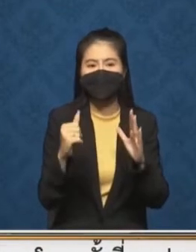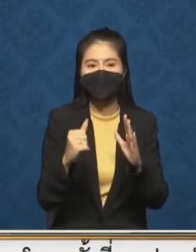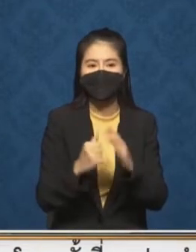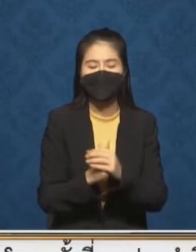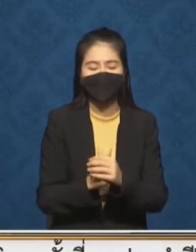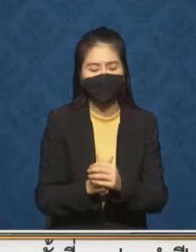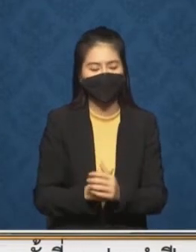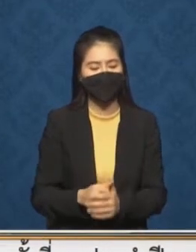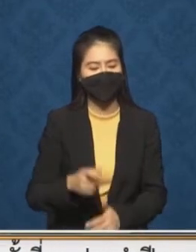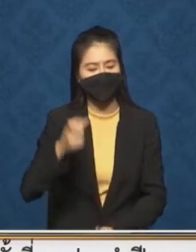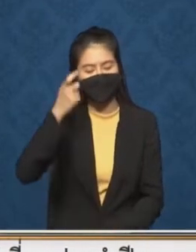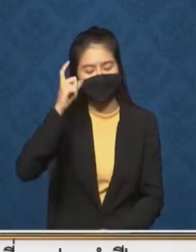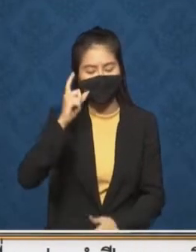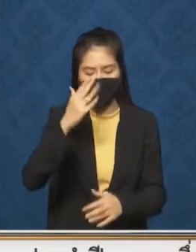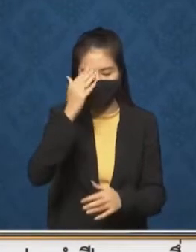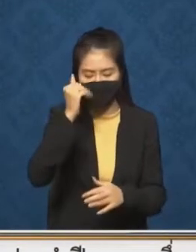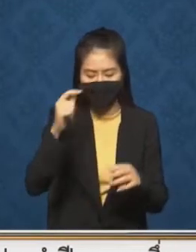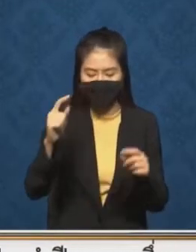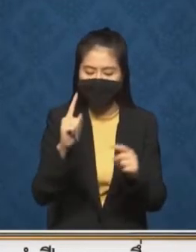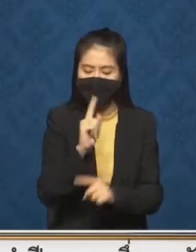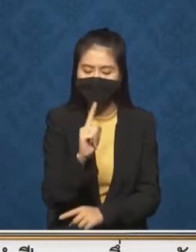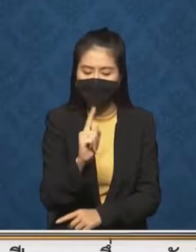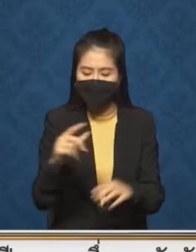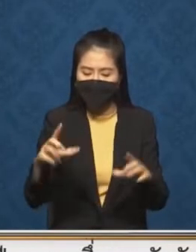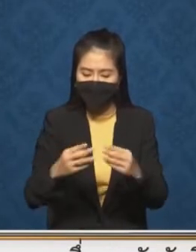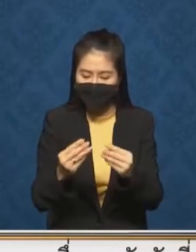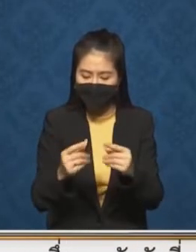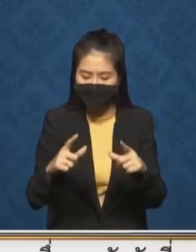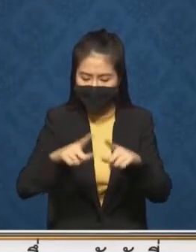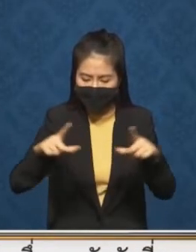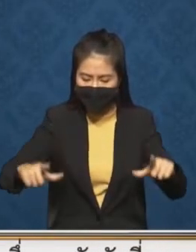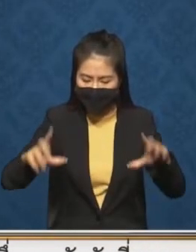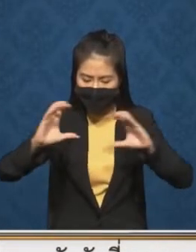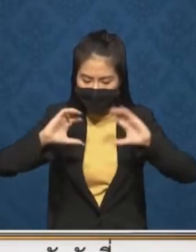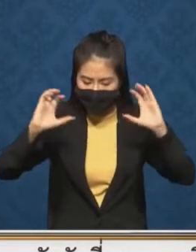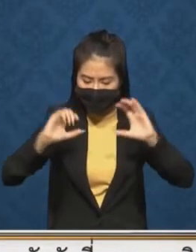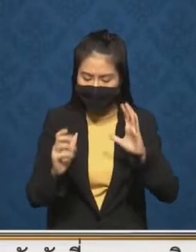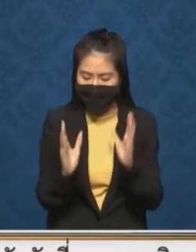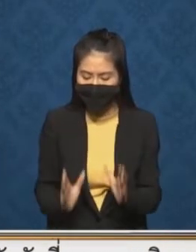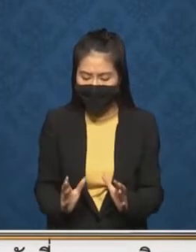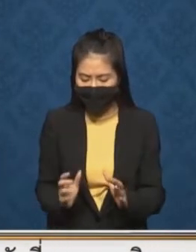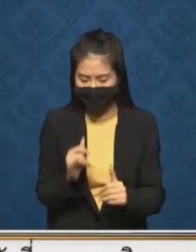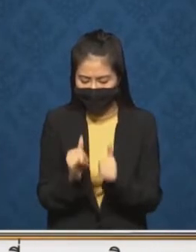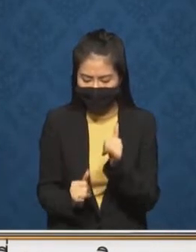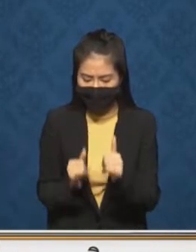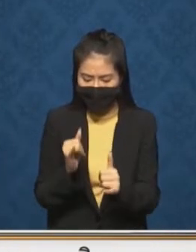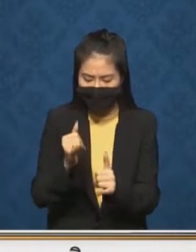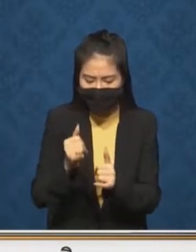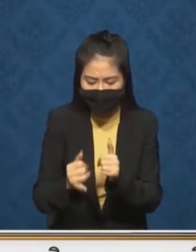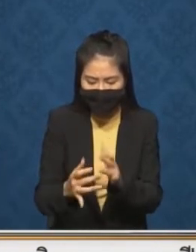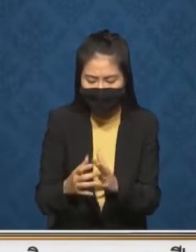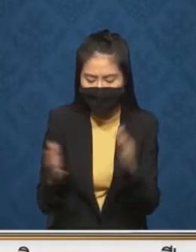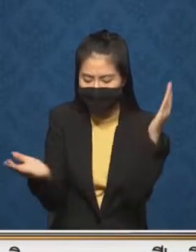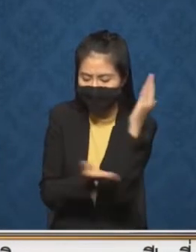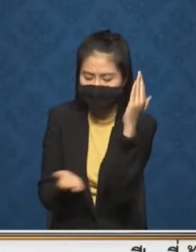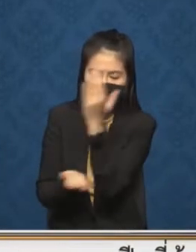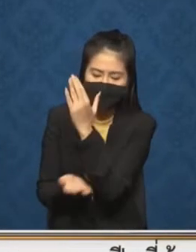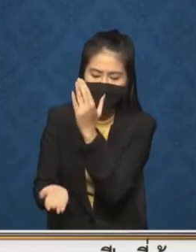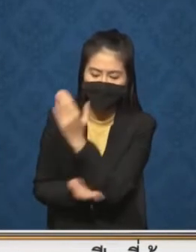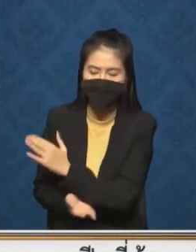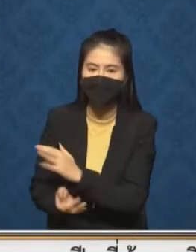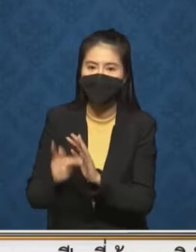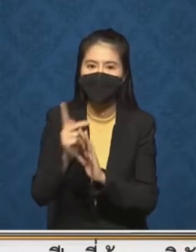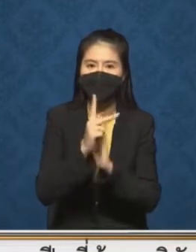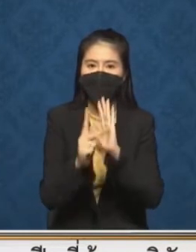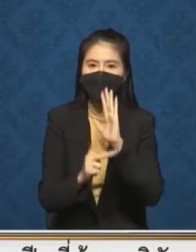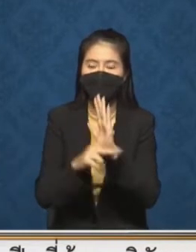บปุกลุก ตดไม้ทำรายป่า กลสราง ทำรายสัยากรขชาติพิ